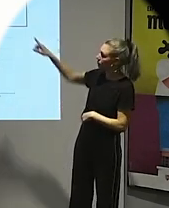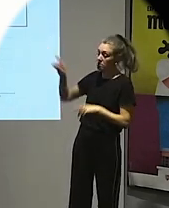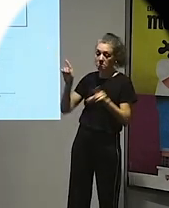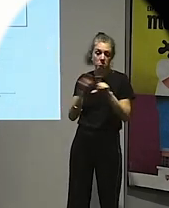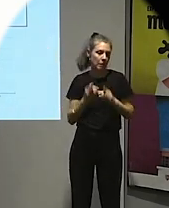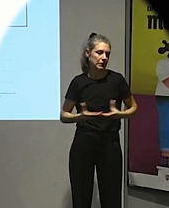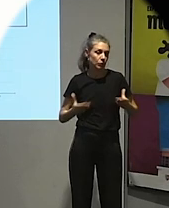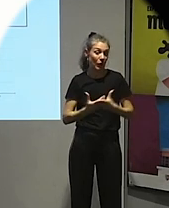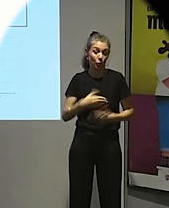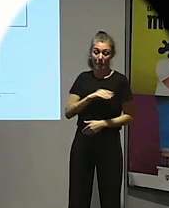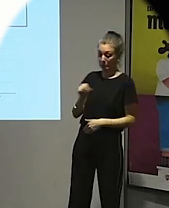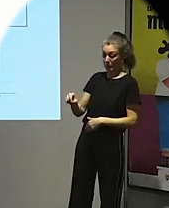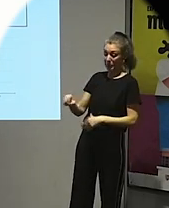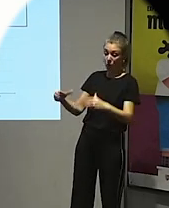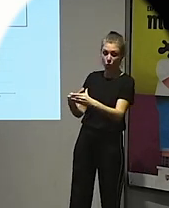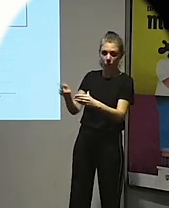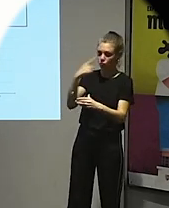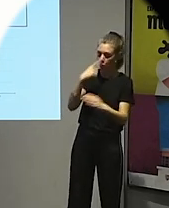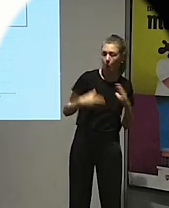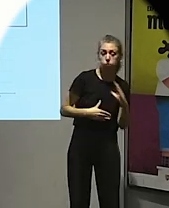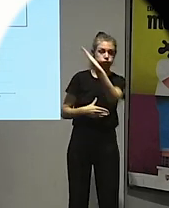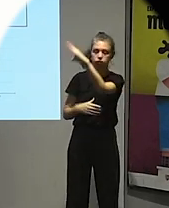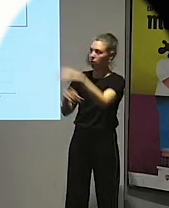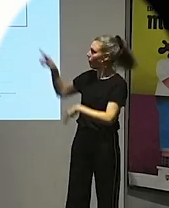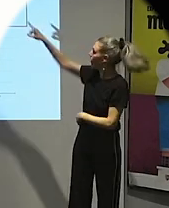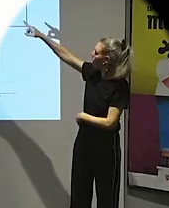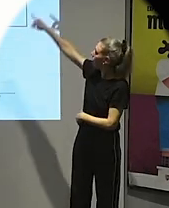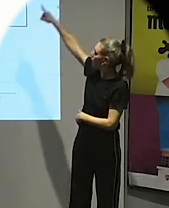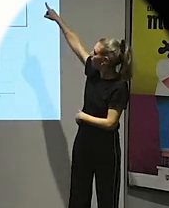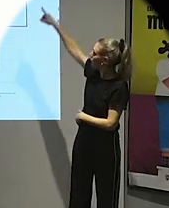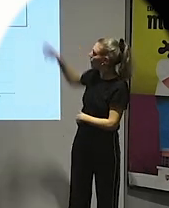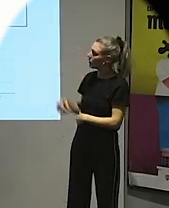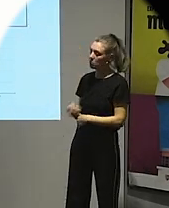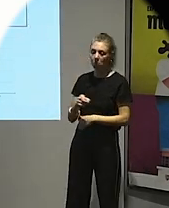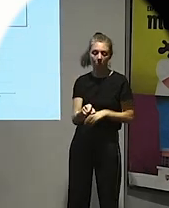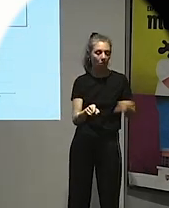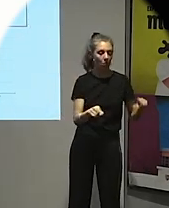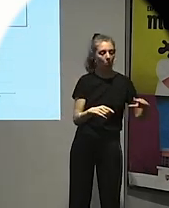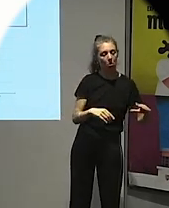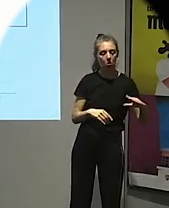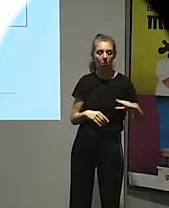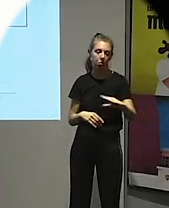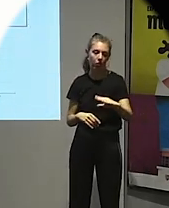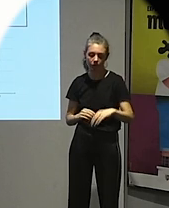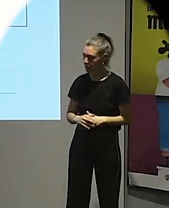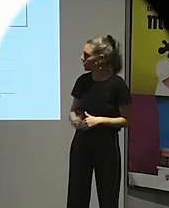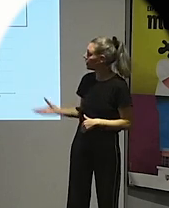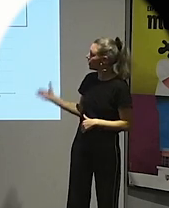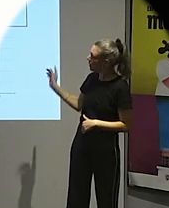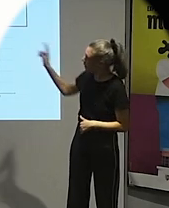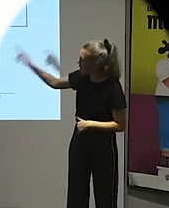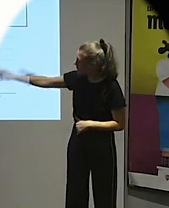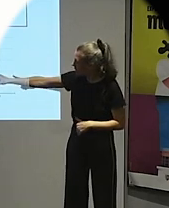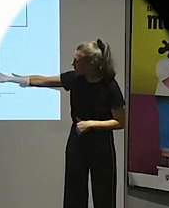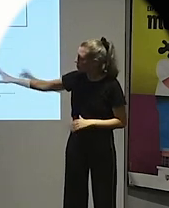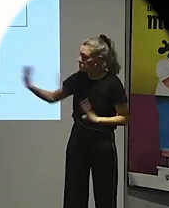encore, l'amélioration semble être plus importante pour le groupe environnement enrichi que pour les deux autres groupes. Et puis ensuite, il n'y a pas